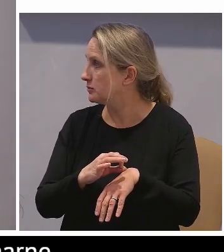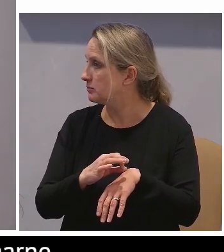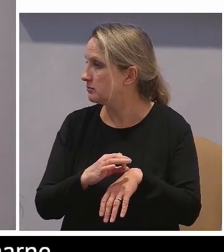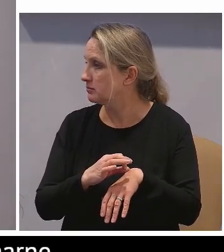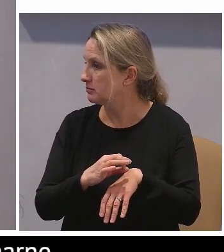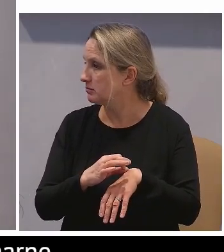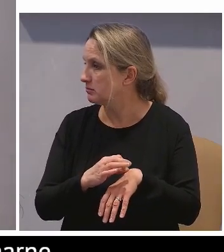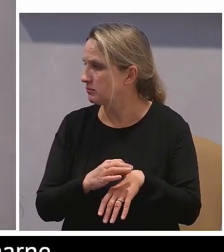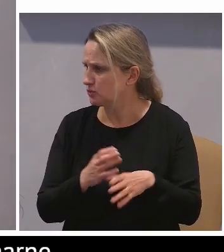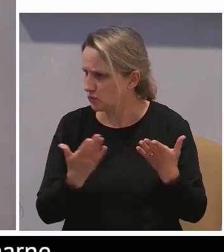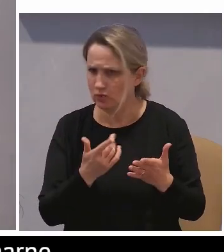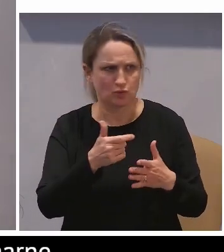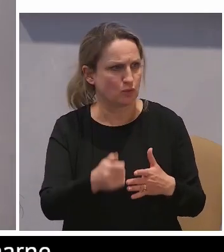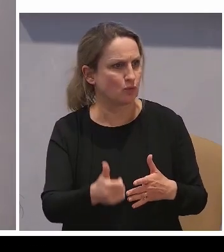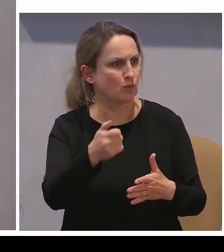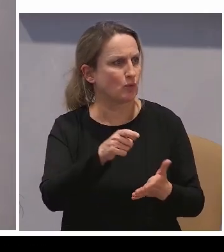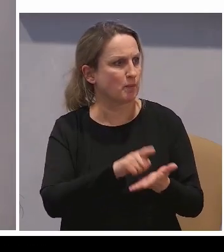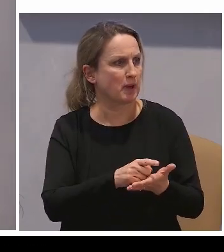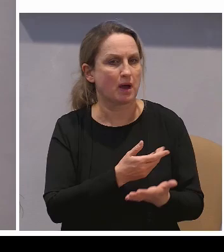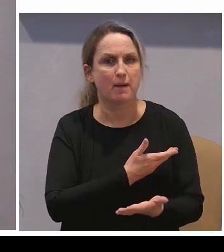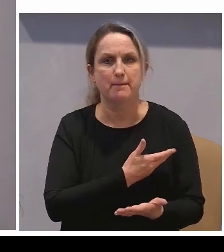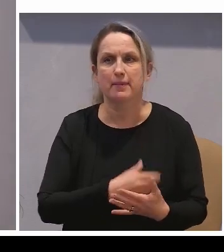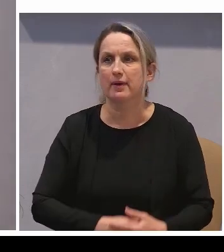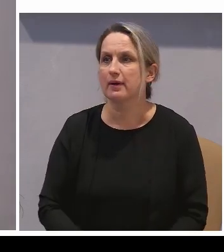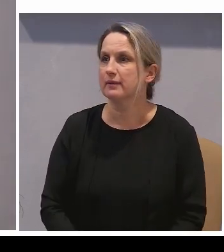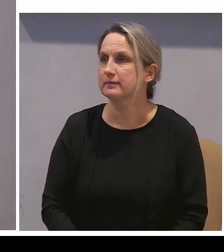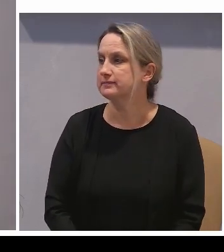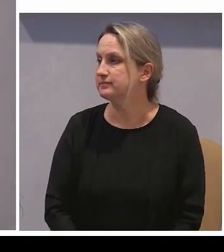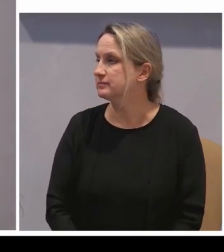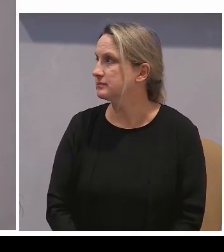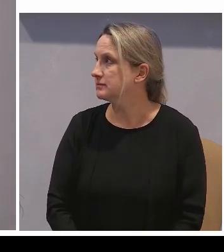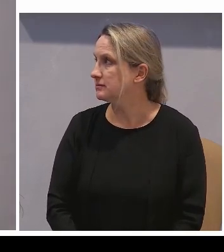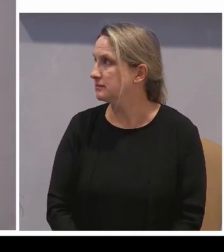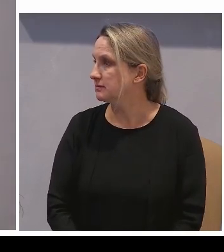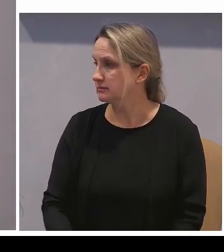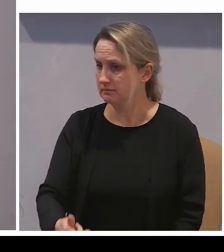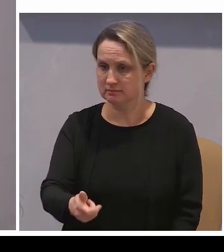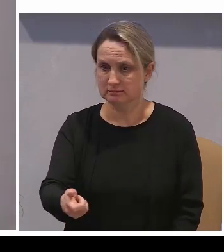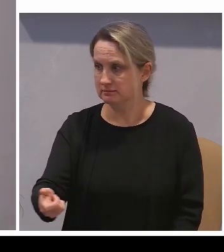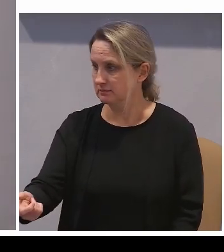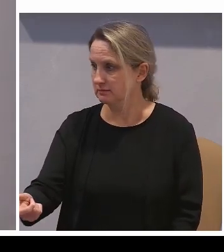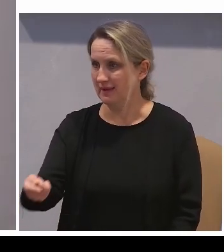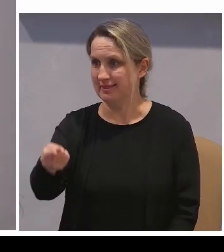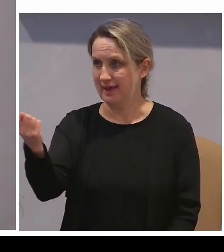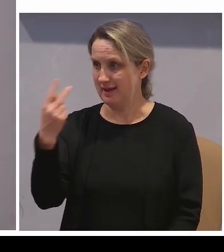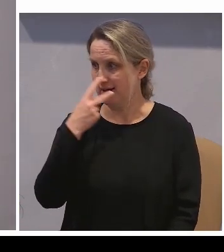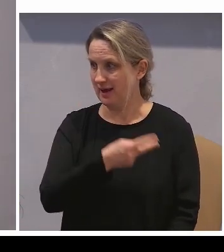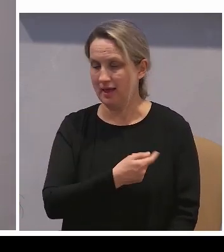including SMA, Üritan. now that's already a neuromuscular Siin. disease. Siis ma näitan kellelegi. Teie ei näe ju seda.